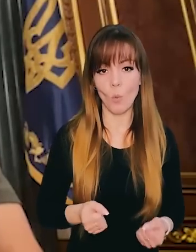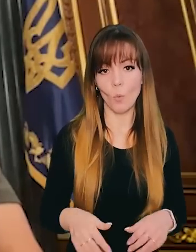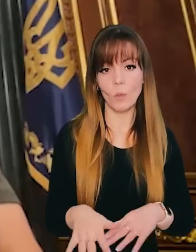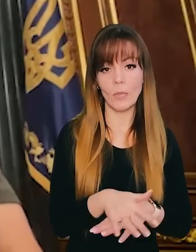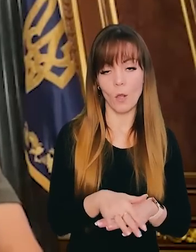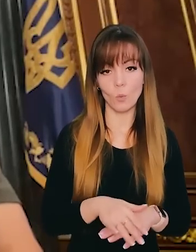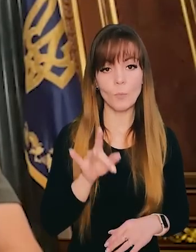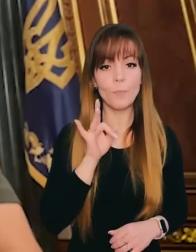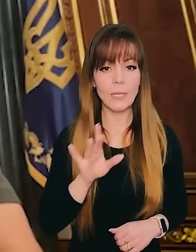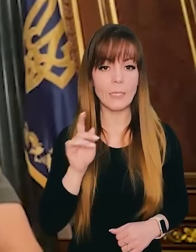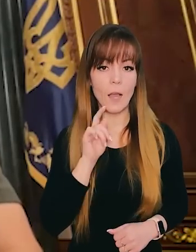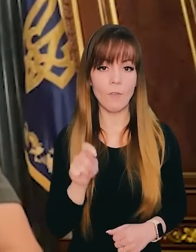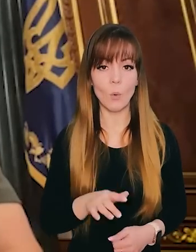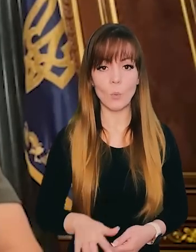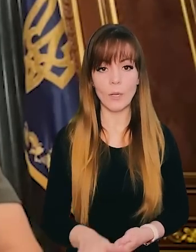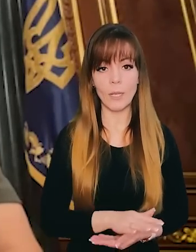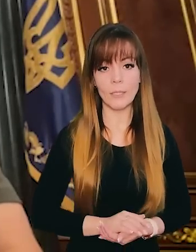міцному народу Слава Україні